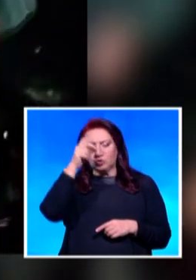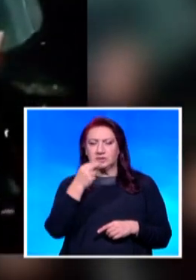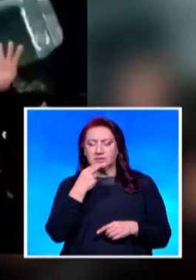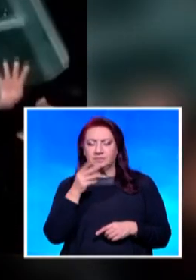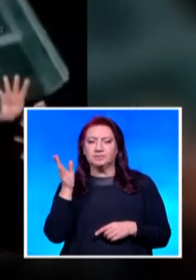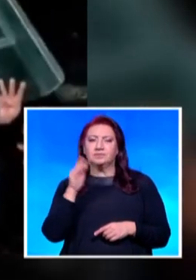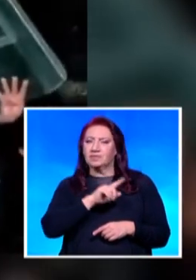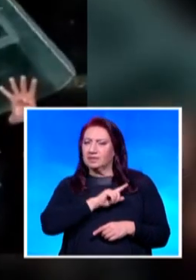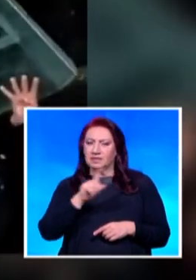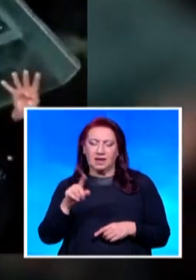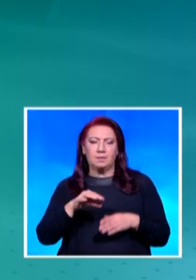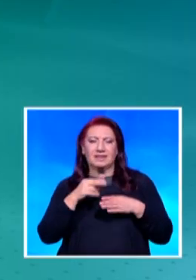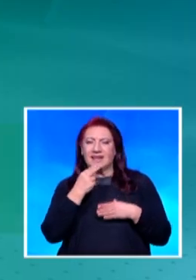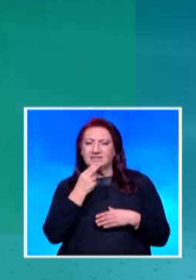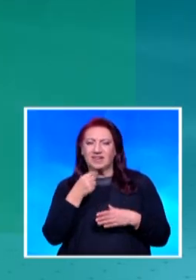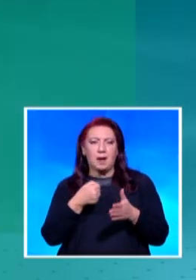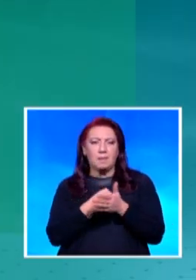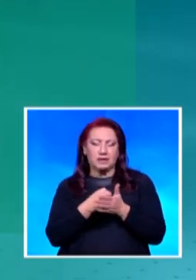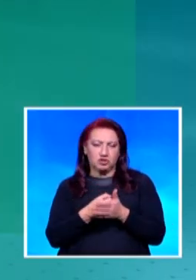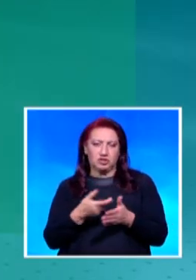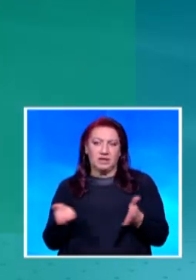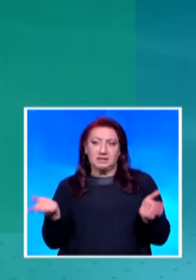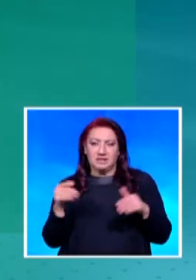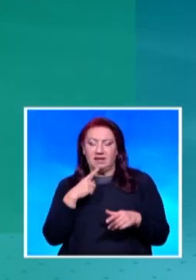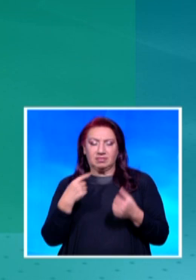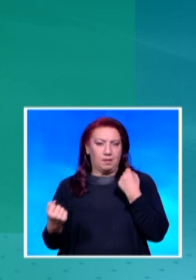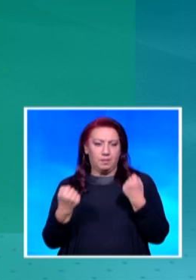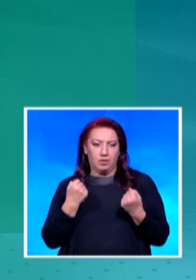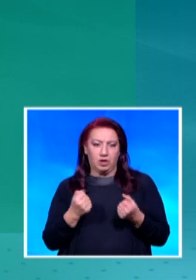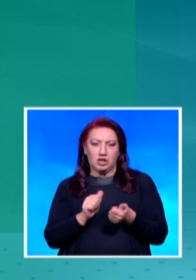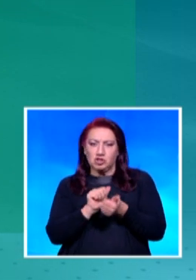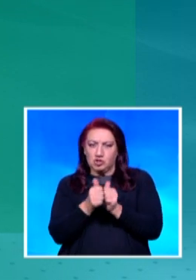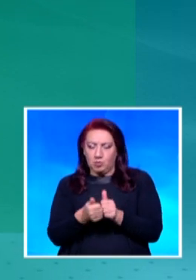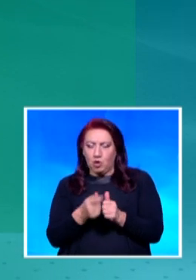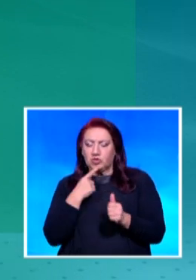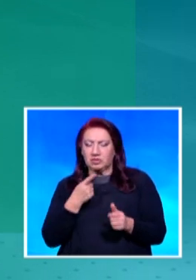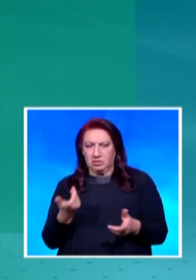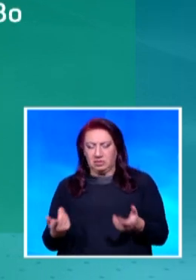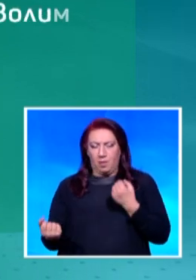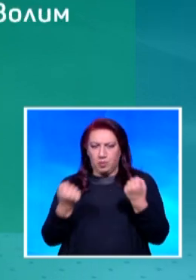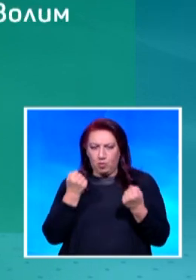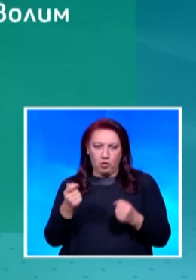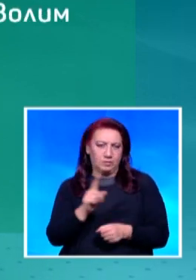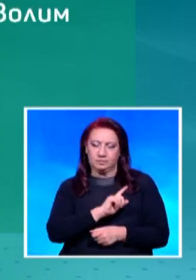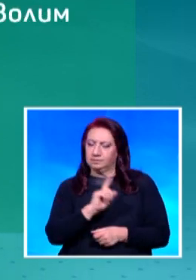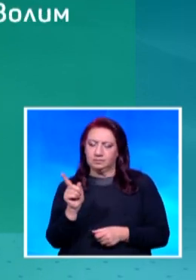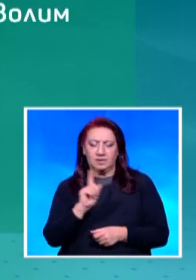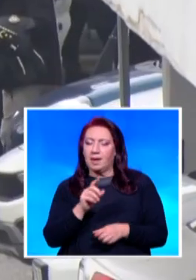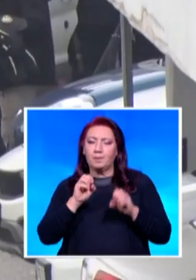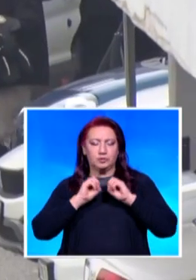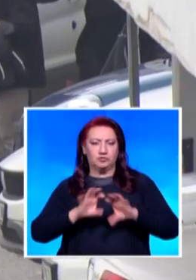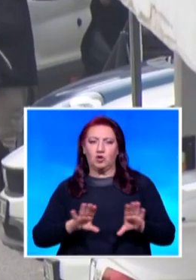след нападението срещу Мелер. Спорта е несъвместим с насилието. Никога няма да позволим насилието да има място в турския